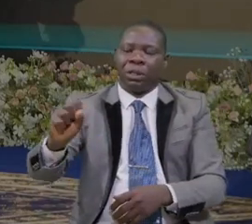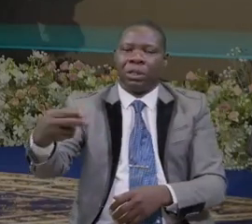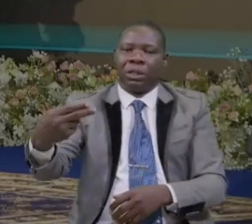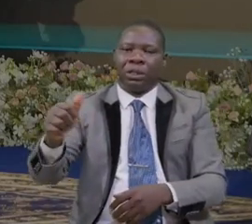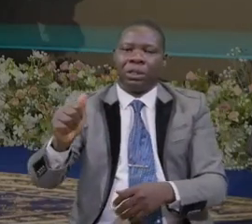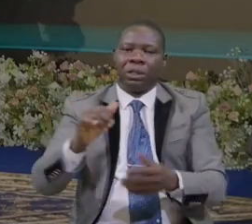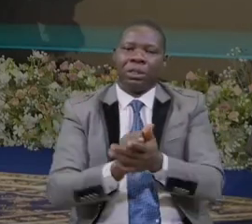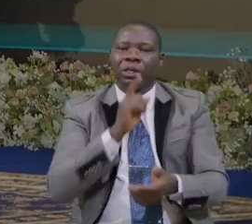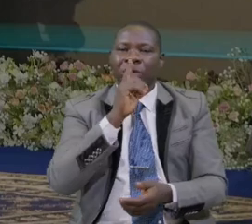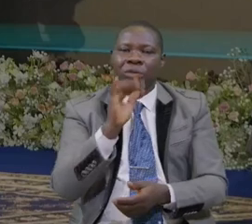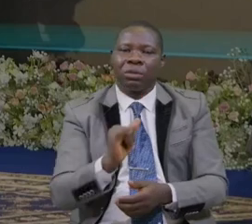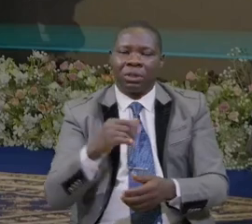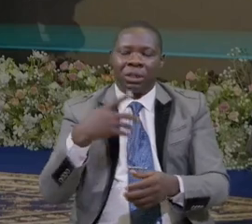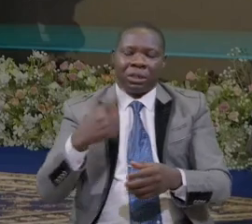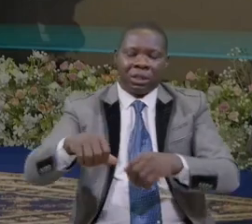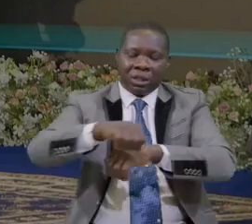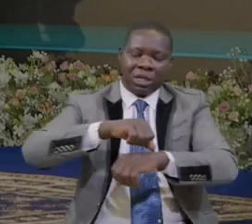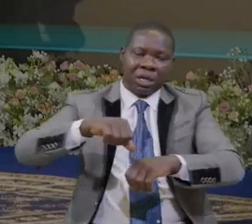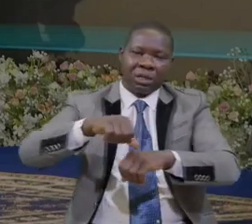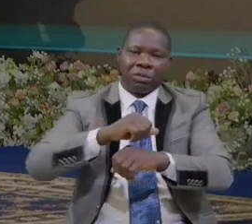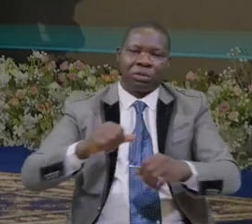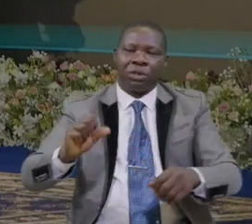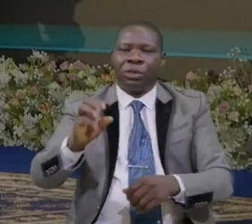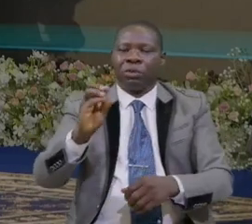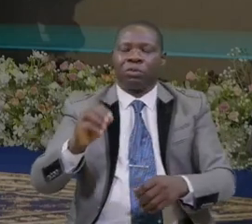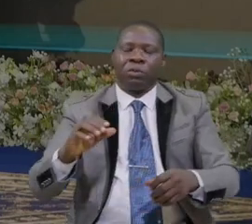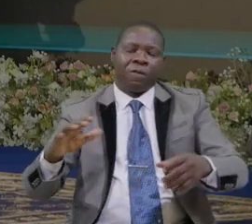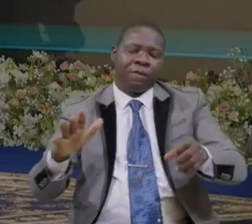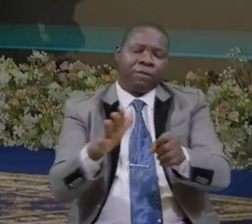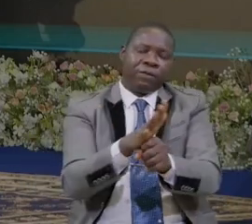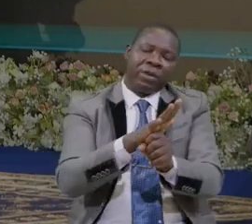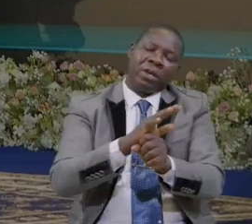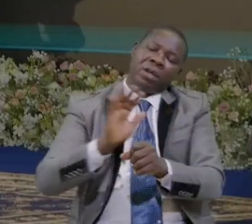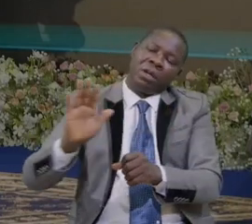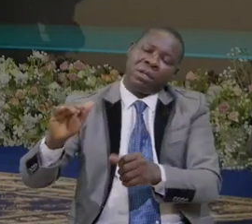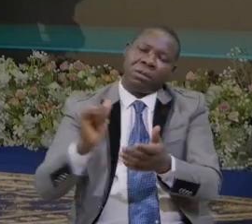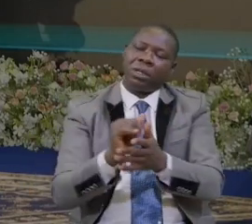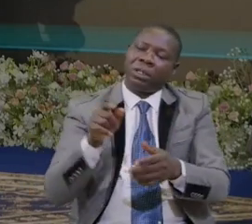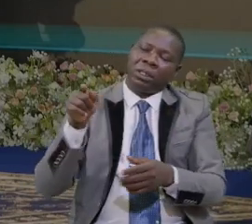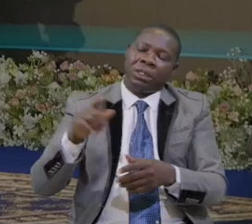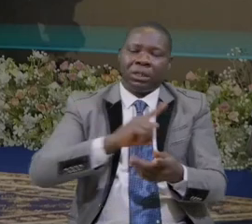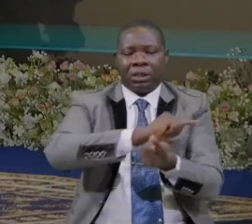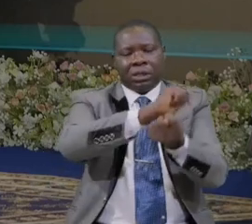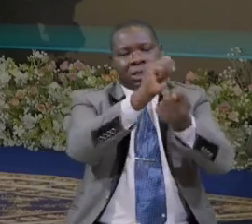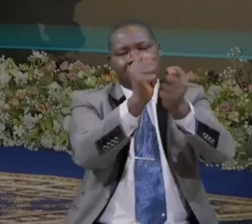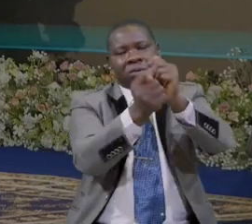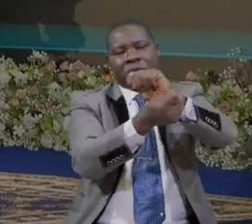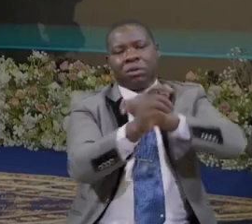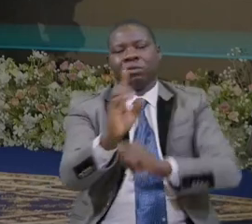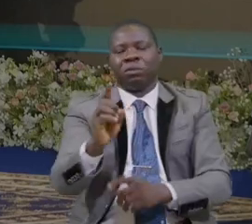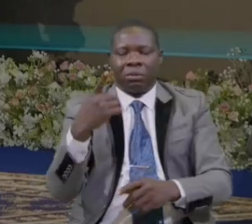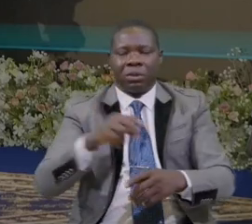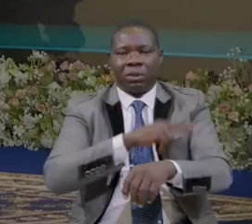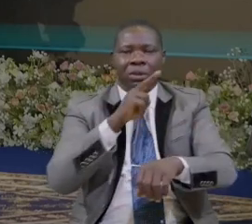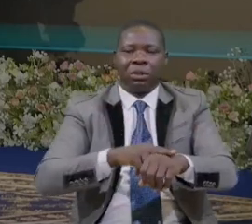réalité, l'onction l'a tellement équipé qu'il a transformé la nation dans